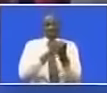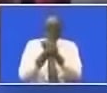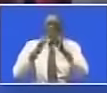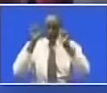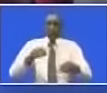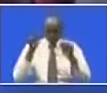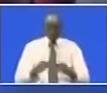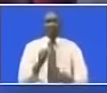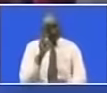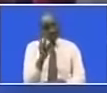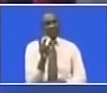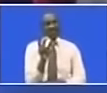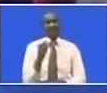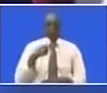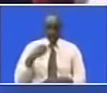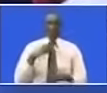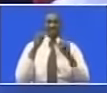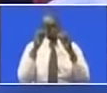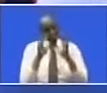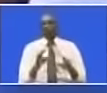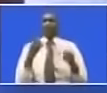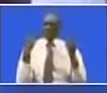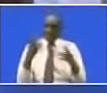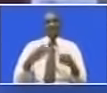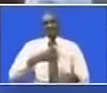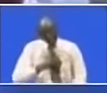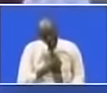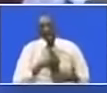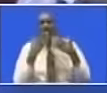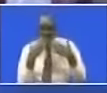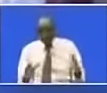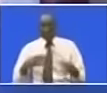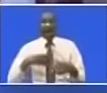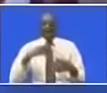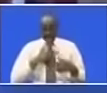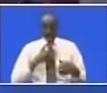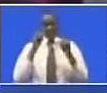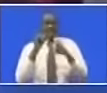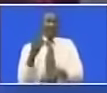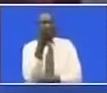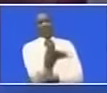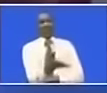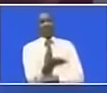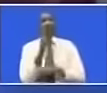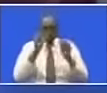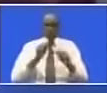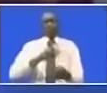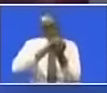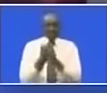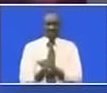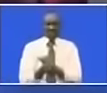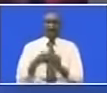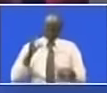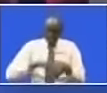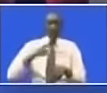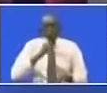mabadiliko. Mimi ni mwalimu wa siku nyingi, nitastaafu, nitaacha walimu wenzangu. Nilihitaji mabadiliko hata kwenye